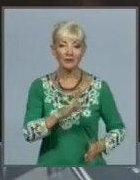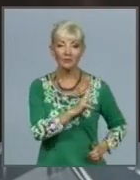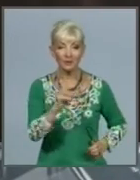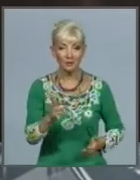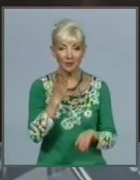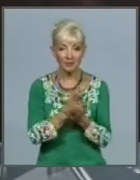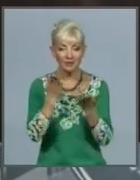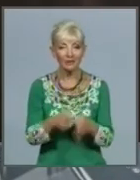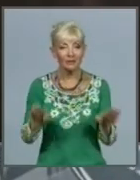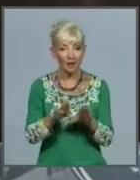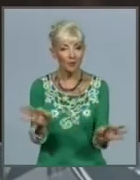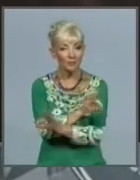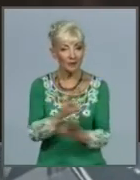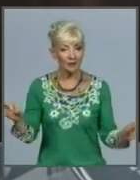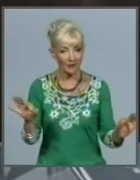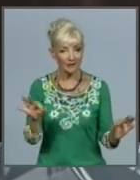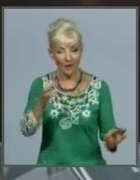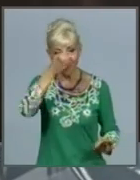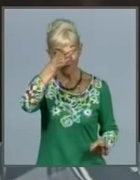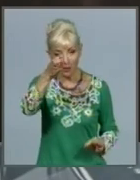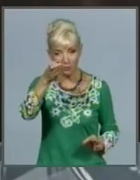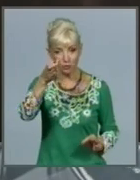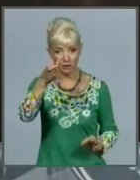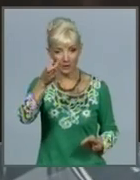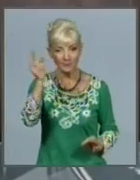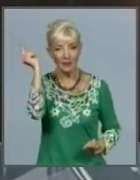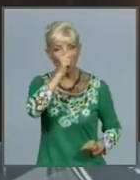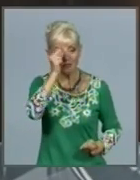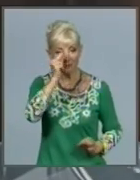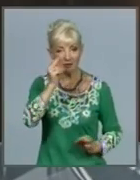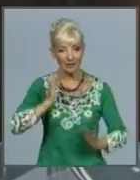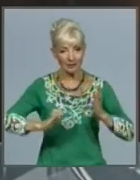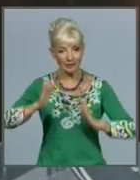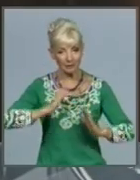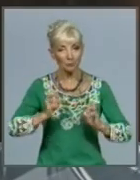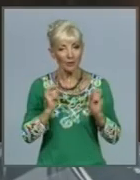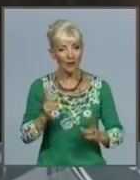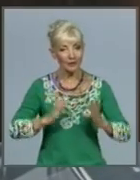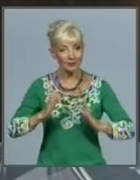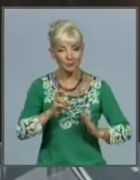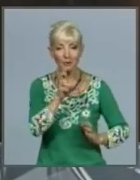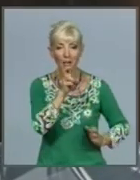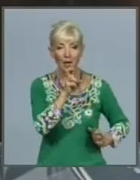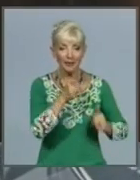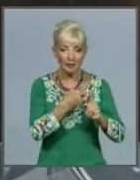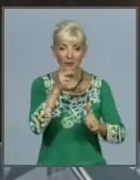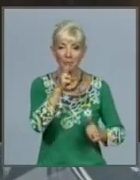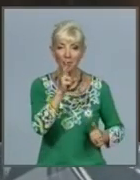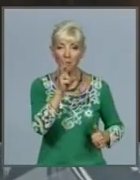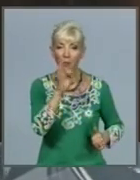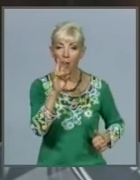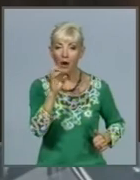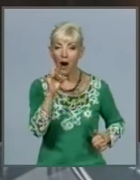прекрасный научно-исследовательский институт, как институт Бакариуса. Я очень благодарен вам за ваш